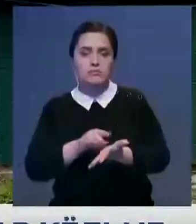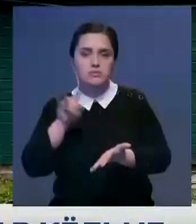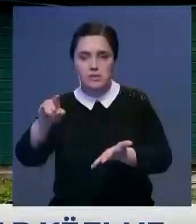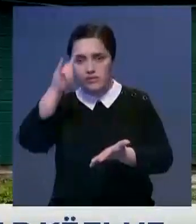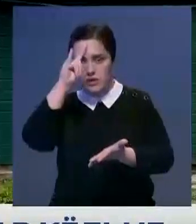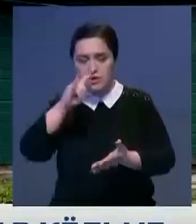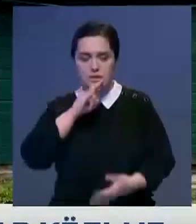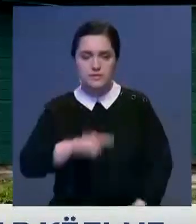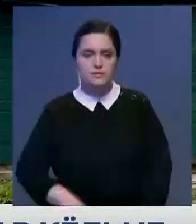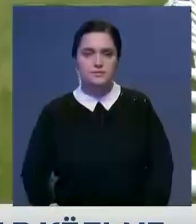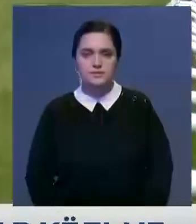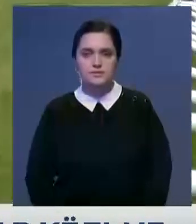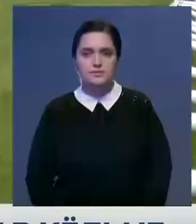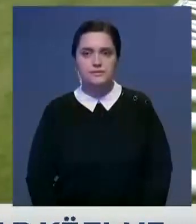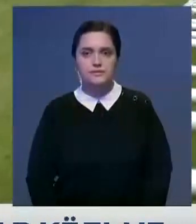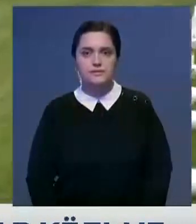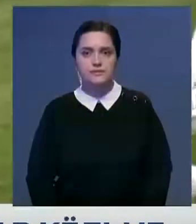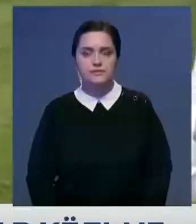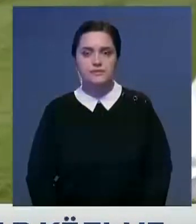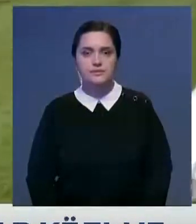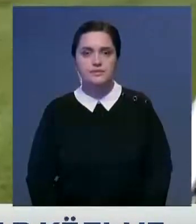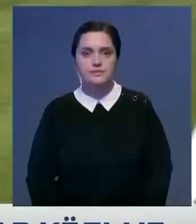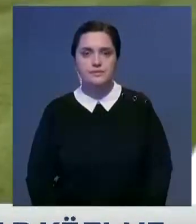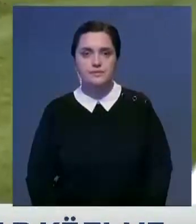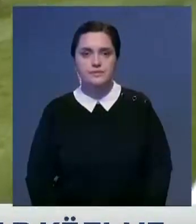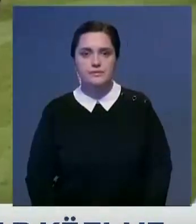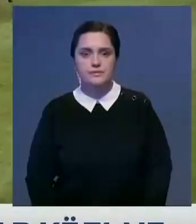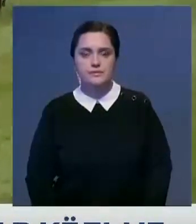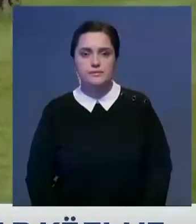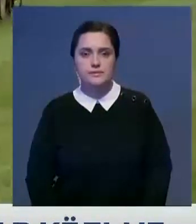Казахстан. Шолпан Найманбаева, Милослав Лавиновский, Хабар-24, Германия.